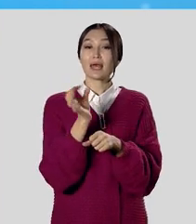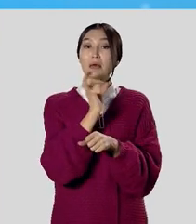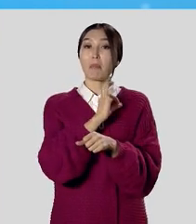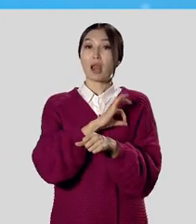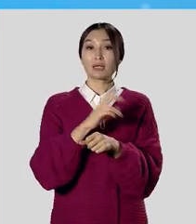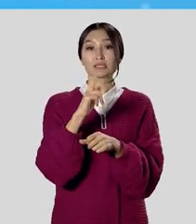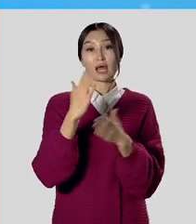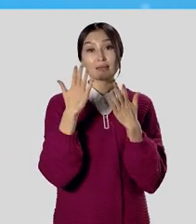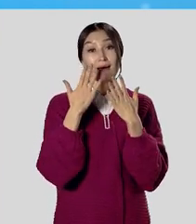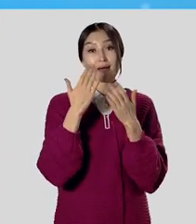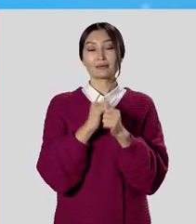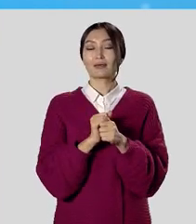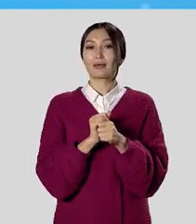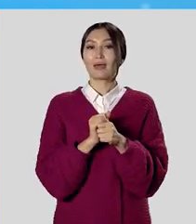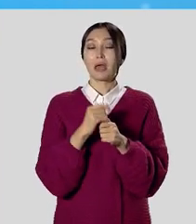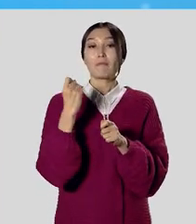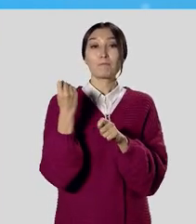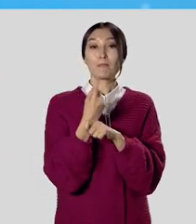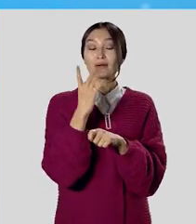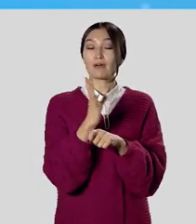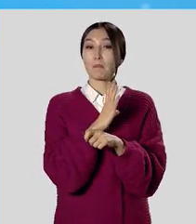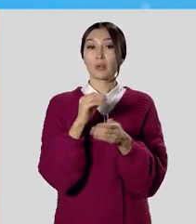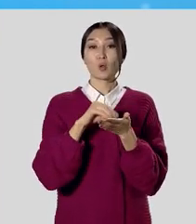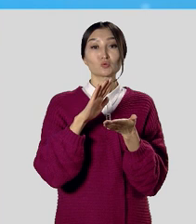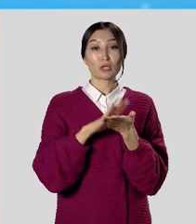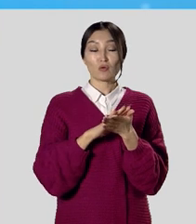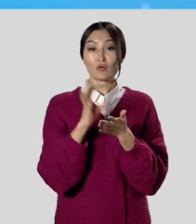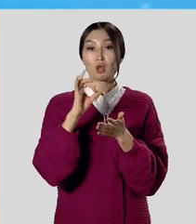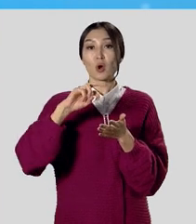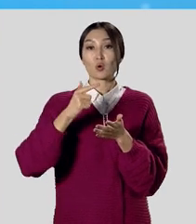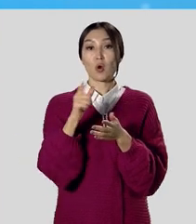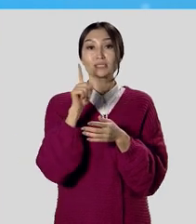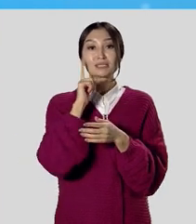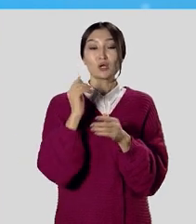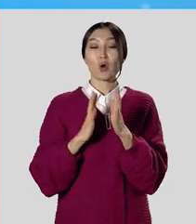дыхания. Так впервые была установлена роль